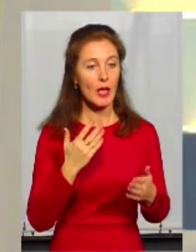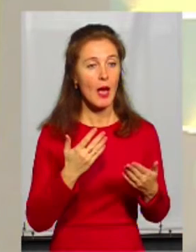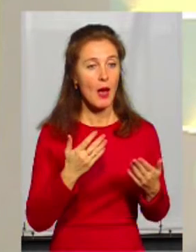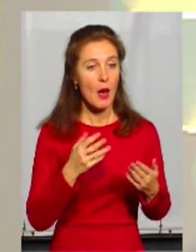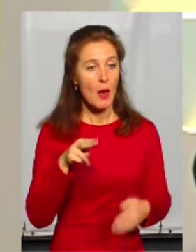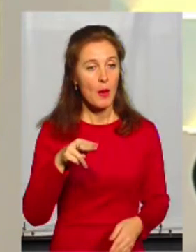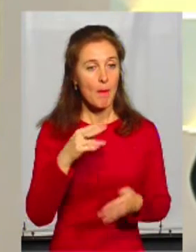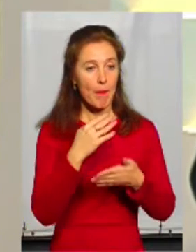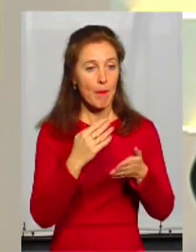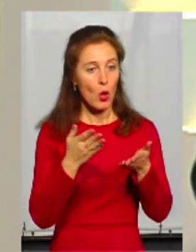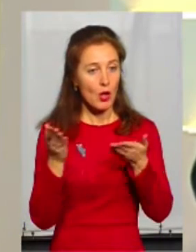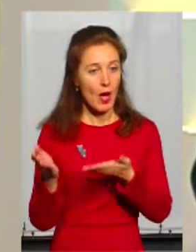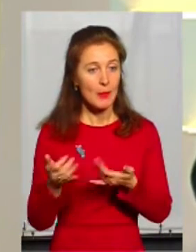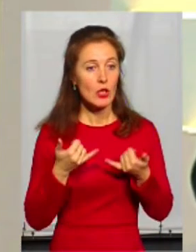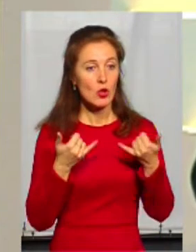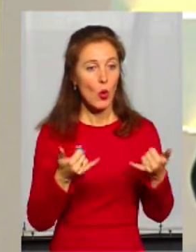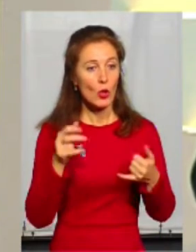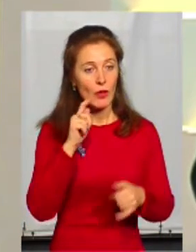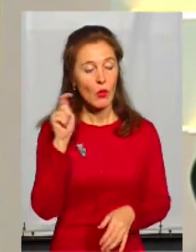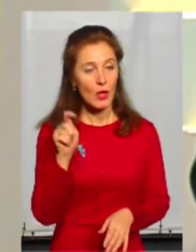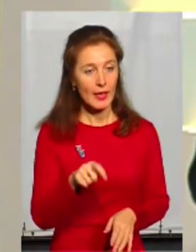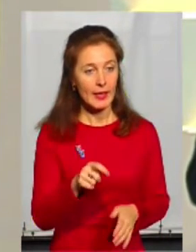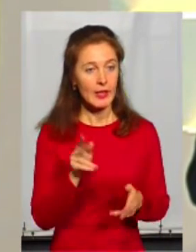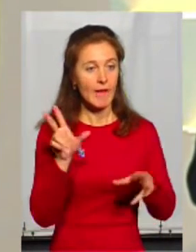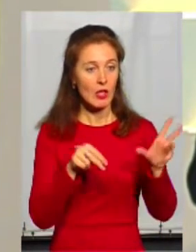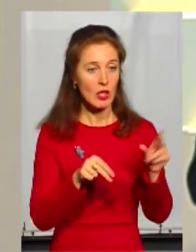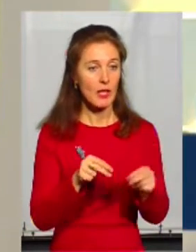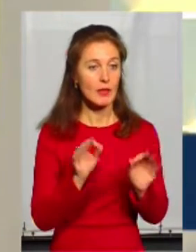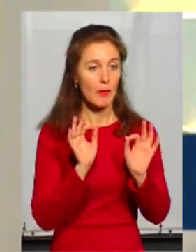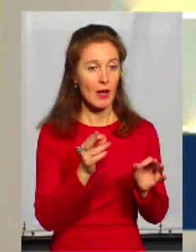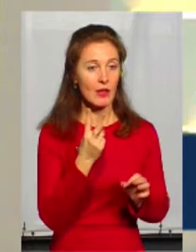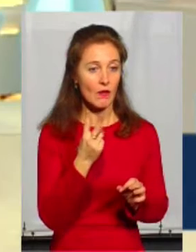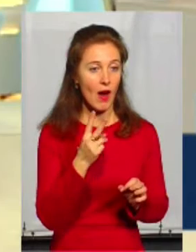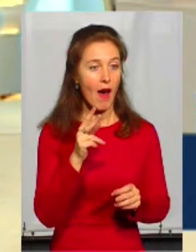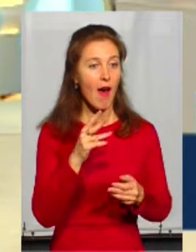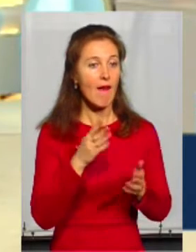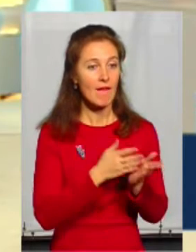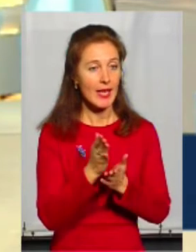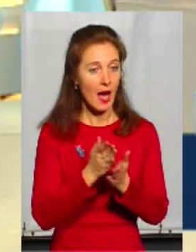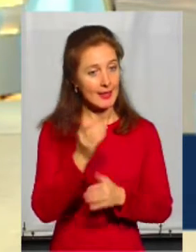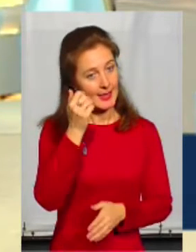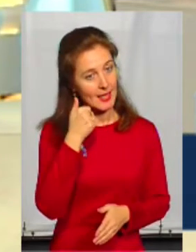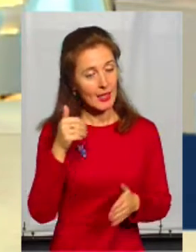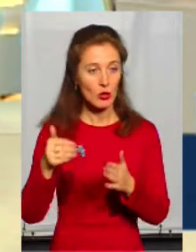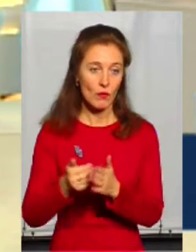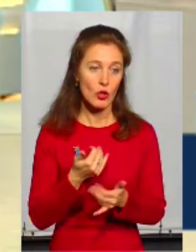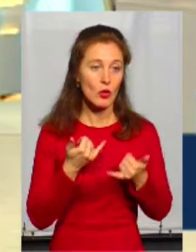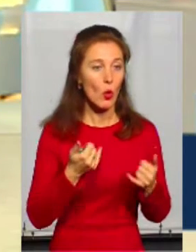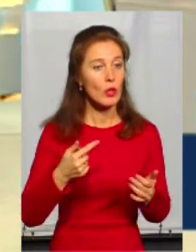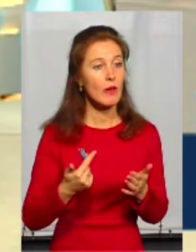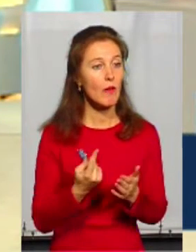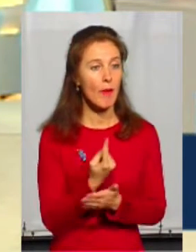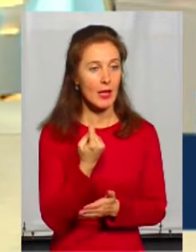програми. Сьогодні в Україні вважаються правильними два варіанти правопису – старий і новий. Сьогодні вперше